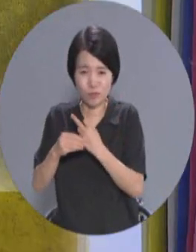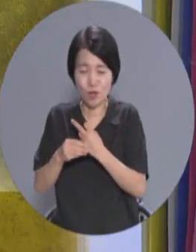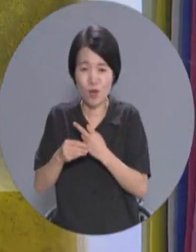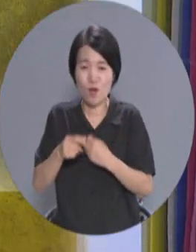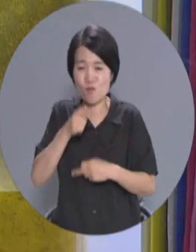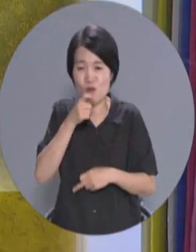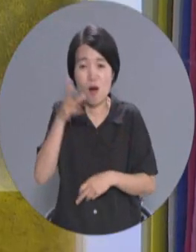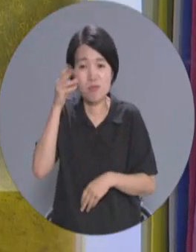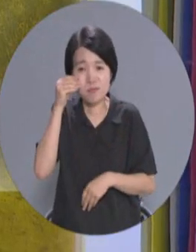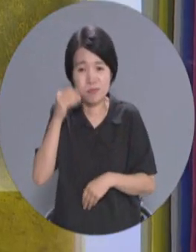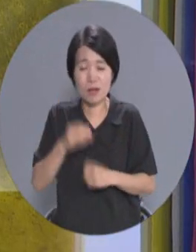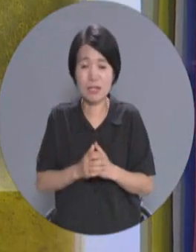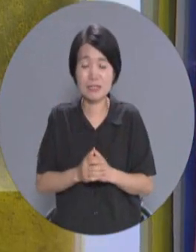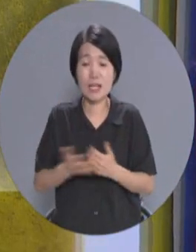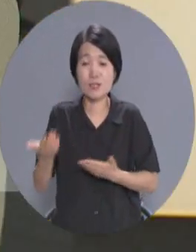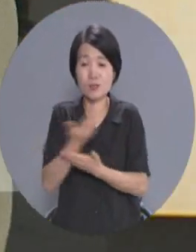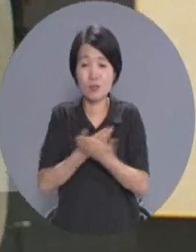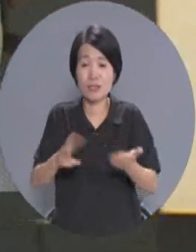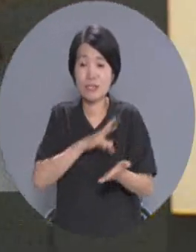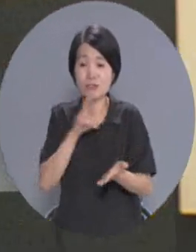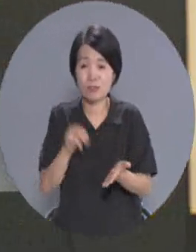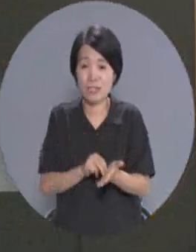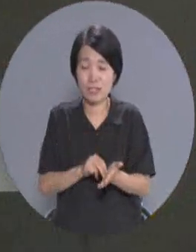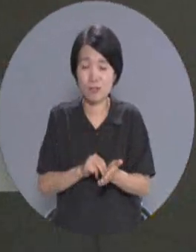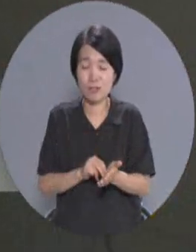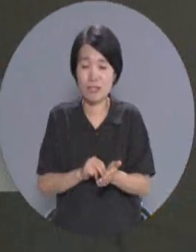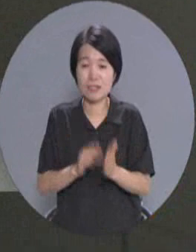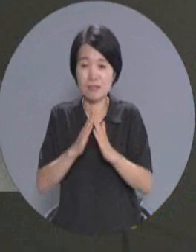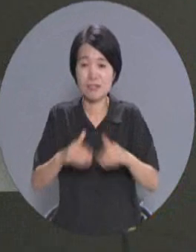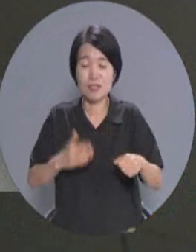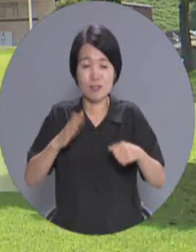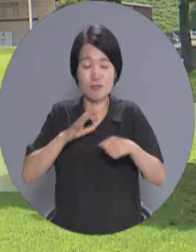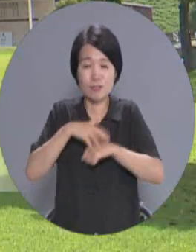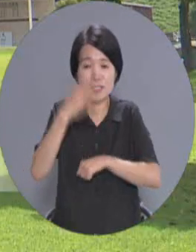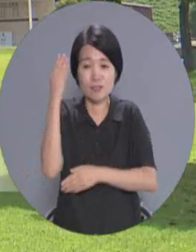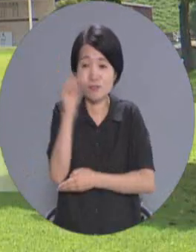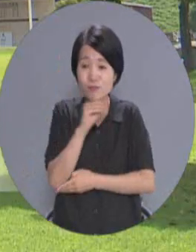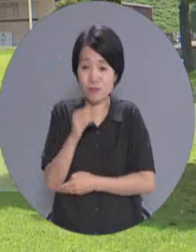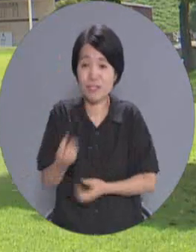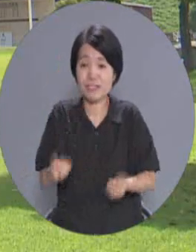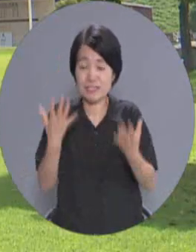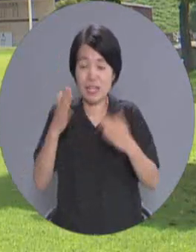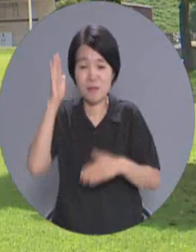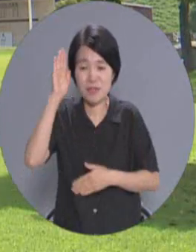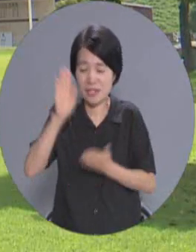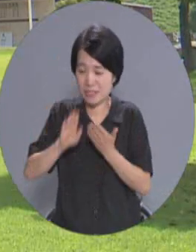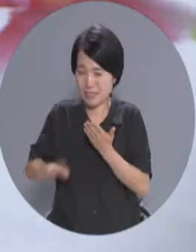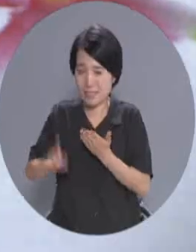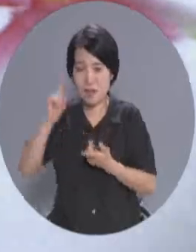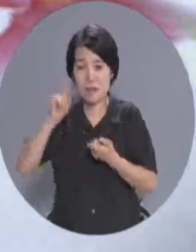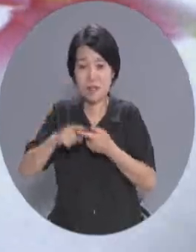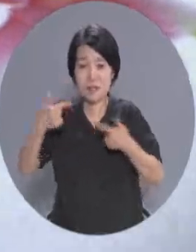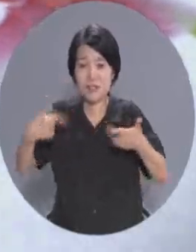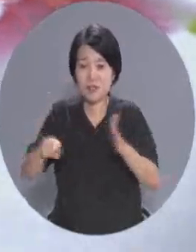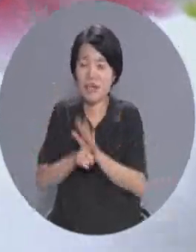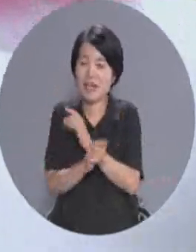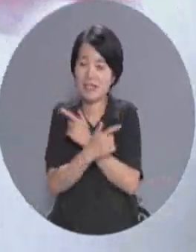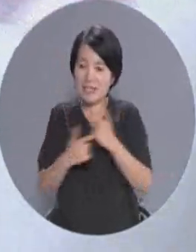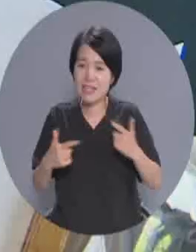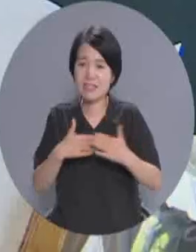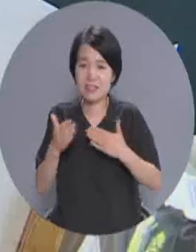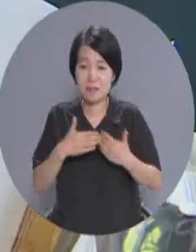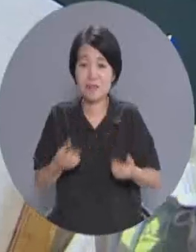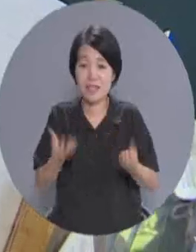숭고한 조화 속에서를 주제로 개막한 전남 국제 수목 비엔날레. 미래 세대의 관심을 높이기 위한 갖가지 수목